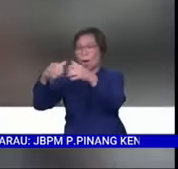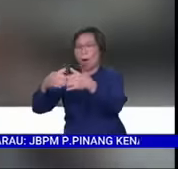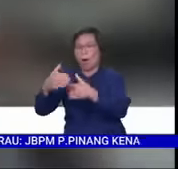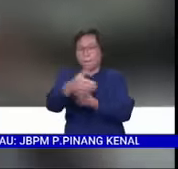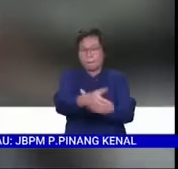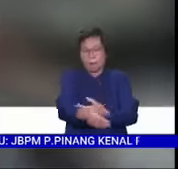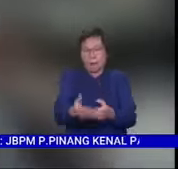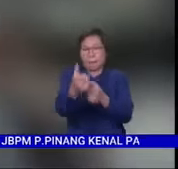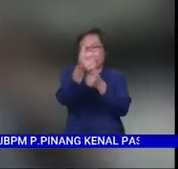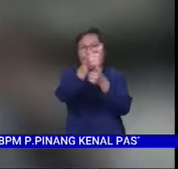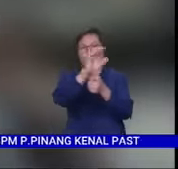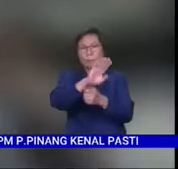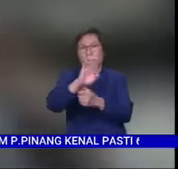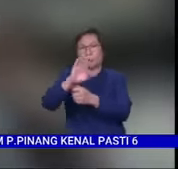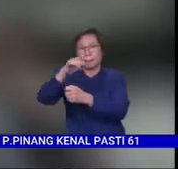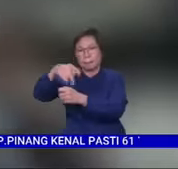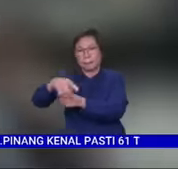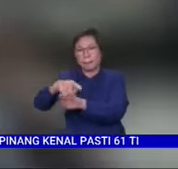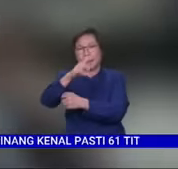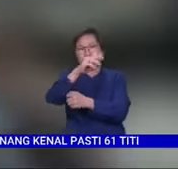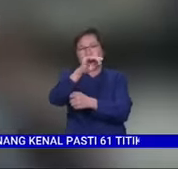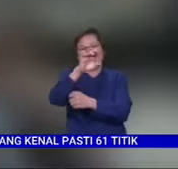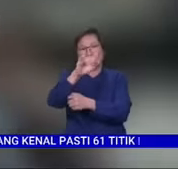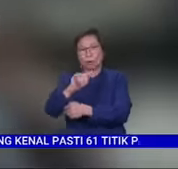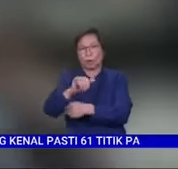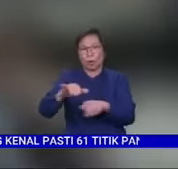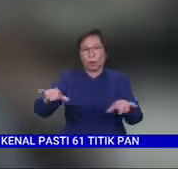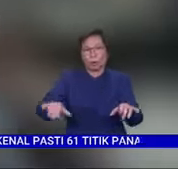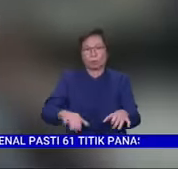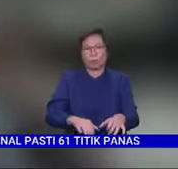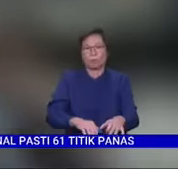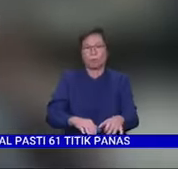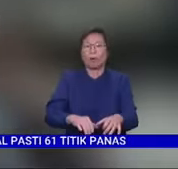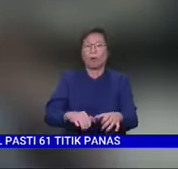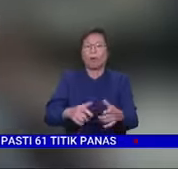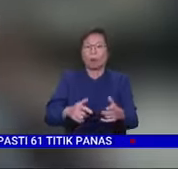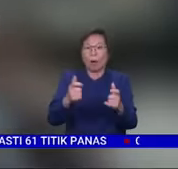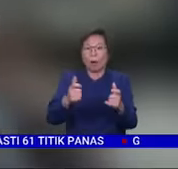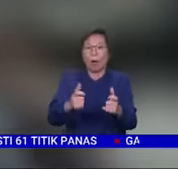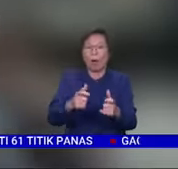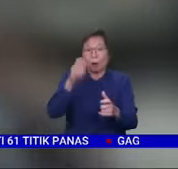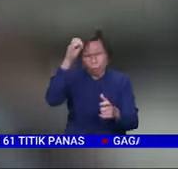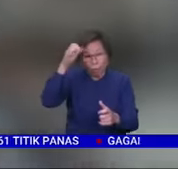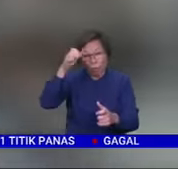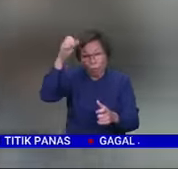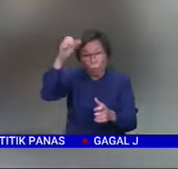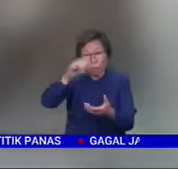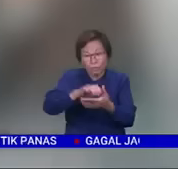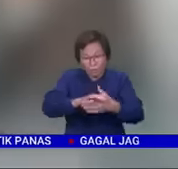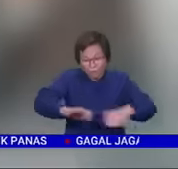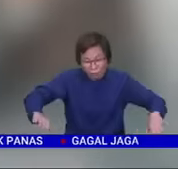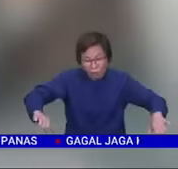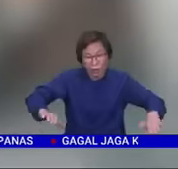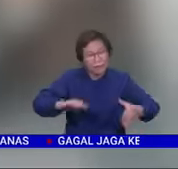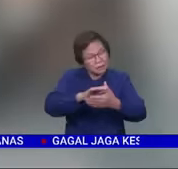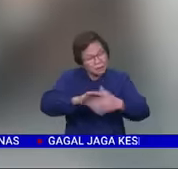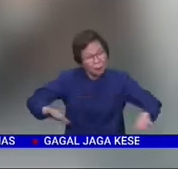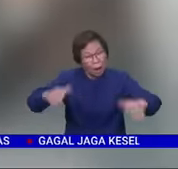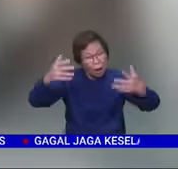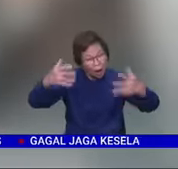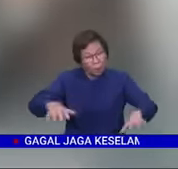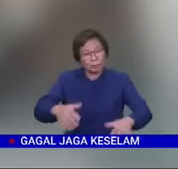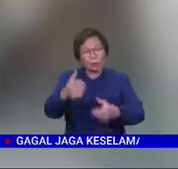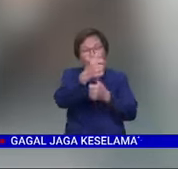dari Balai Bomba dan penyelamat Bibi Mary katanya adalah membuat size up berkonsepkan Saba dan setelah itu